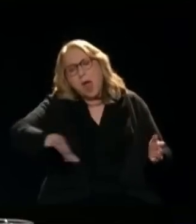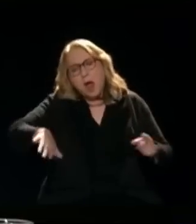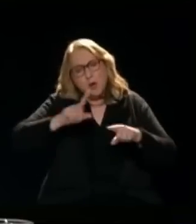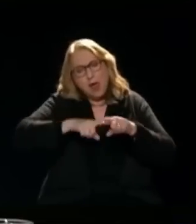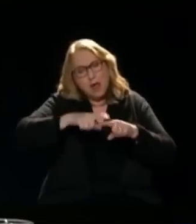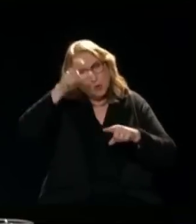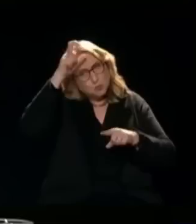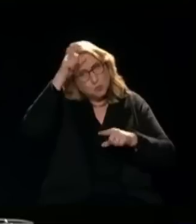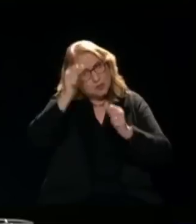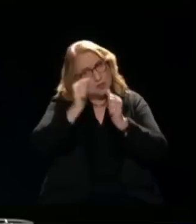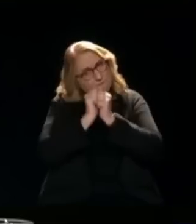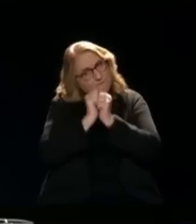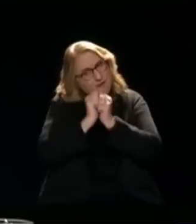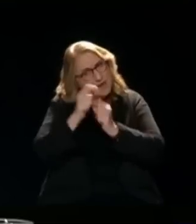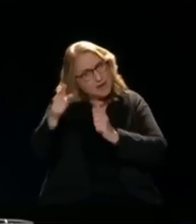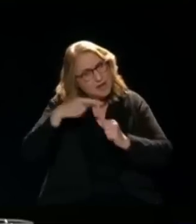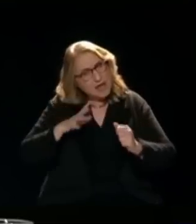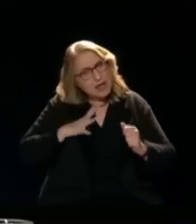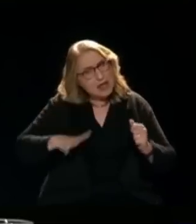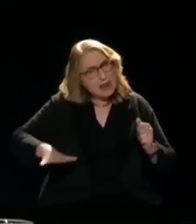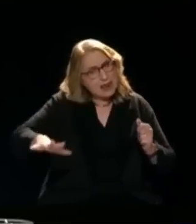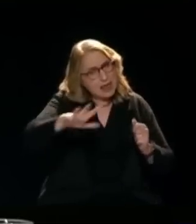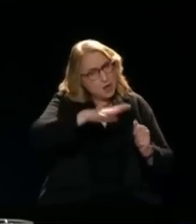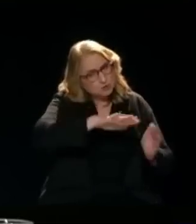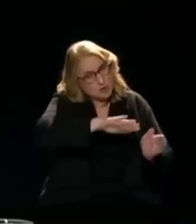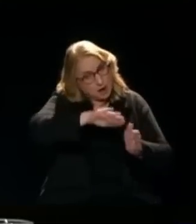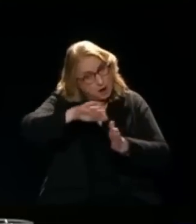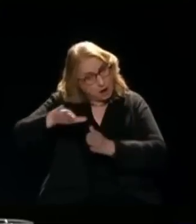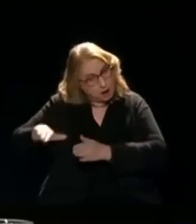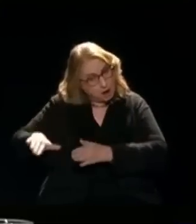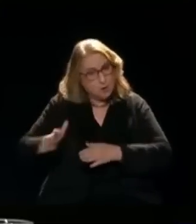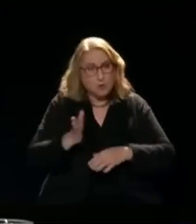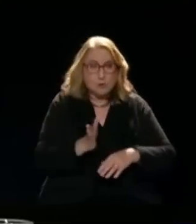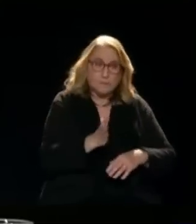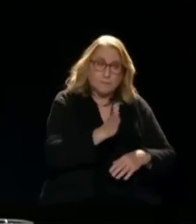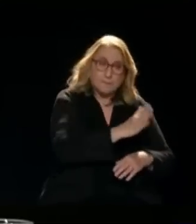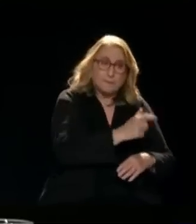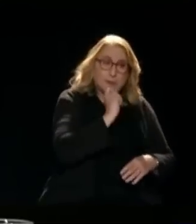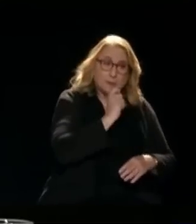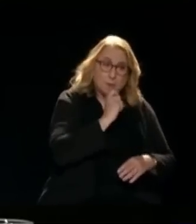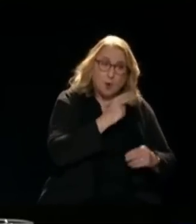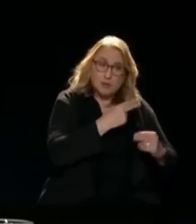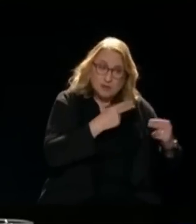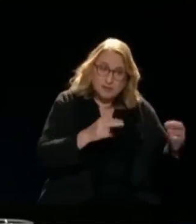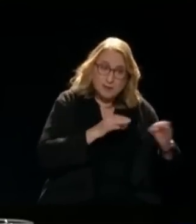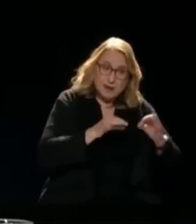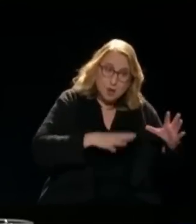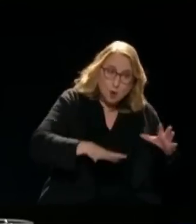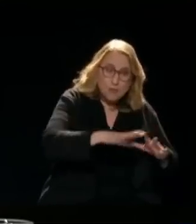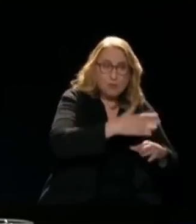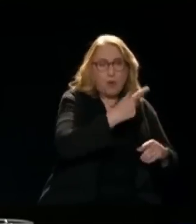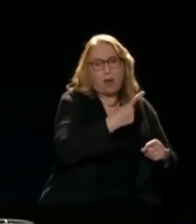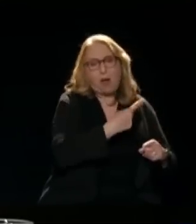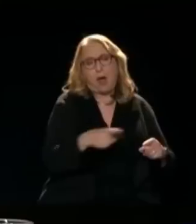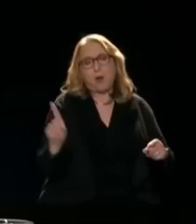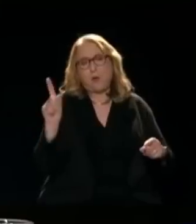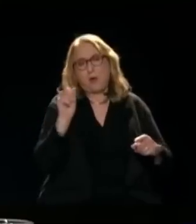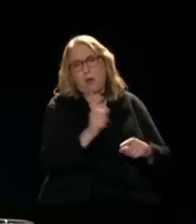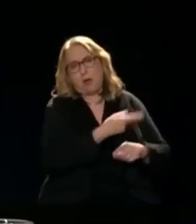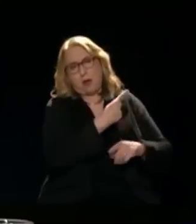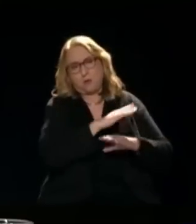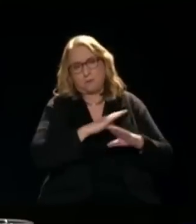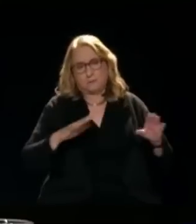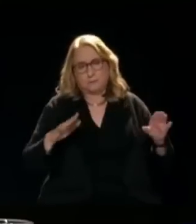των αρπακτικών. Υπάρχει διαφορά. Λοιπόν, το δεύτερο και πάρα πολύ σοβαρό ζήτημα, κατά τη γνώμη μας, είναι ότι η Τουρκία δεν